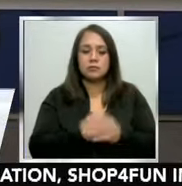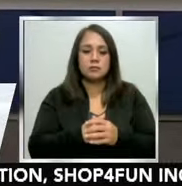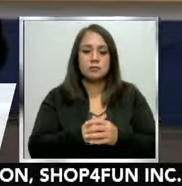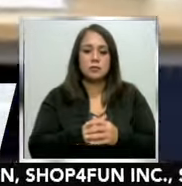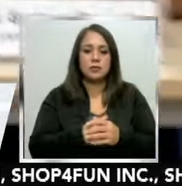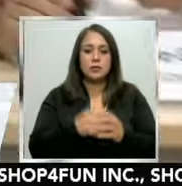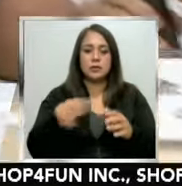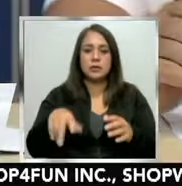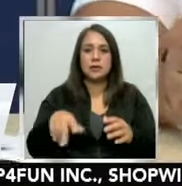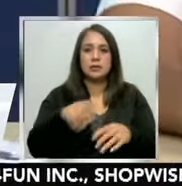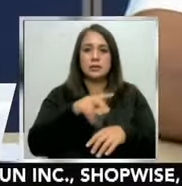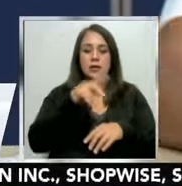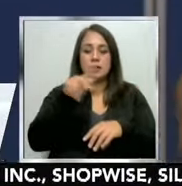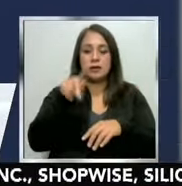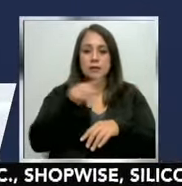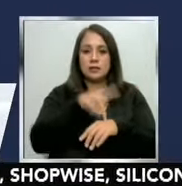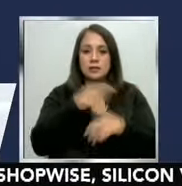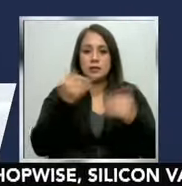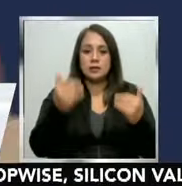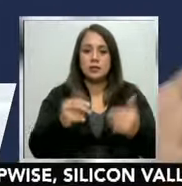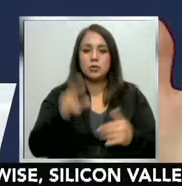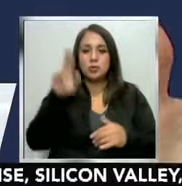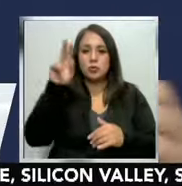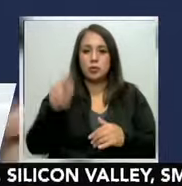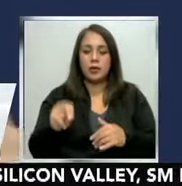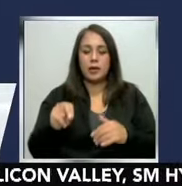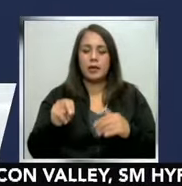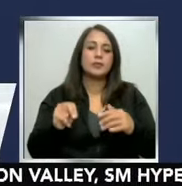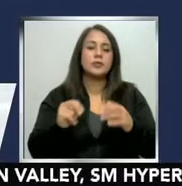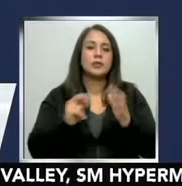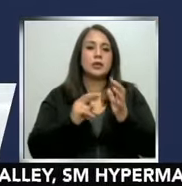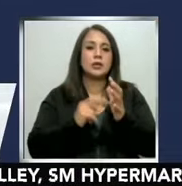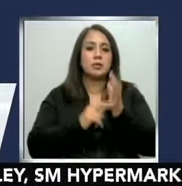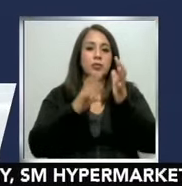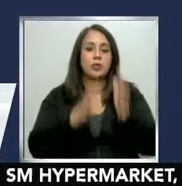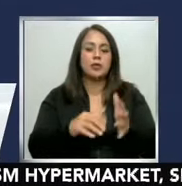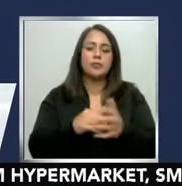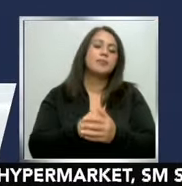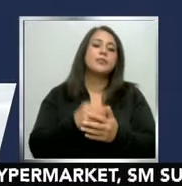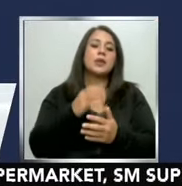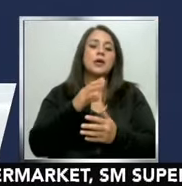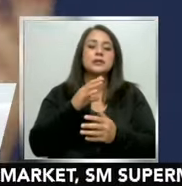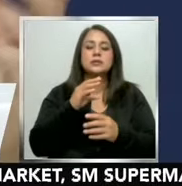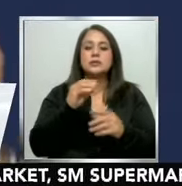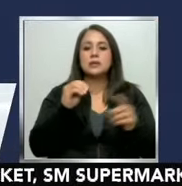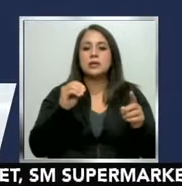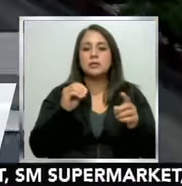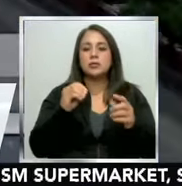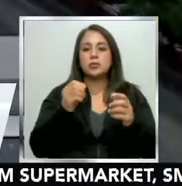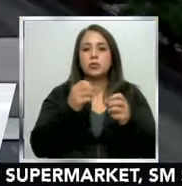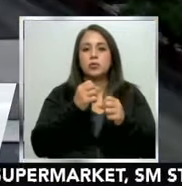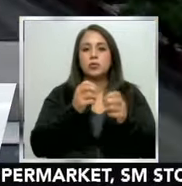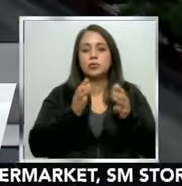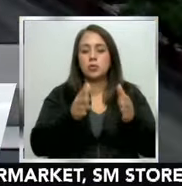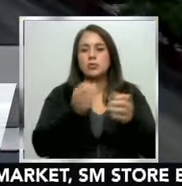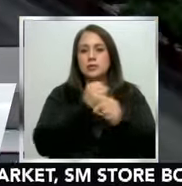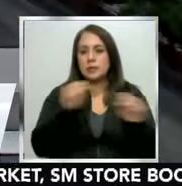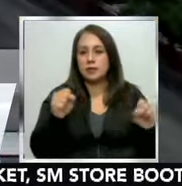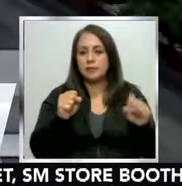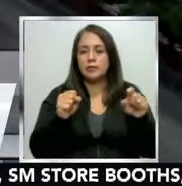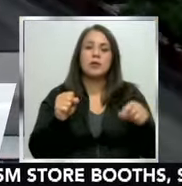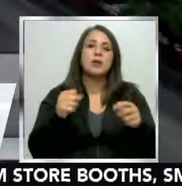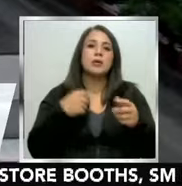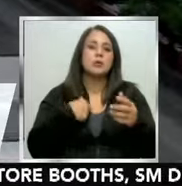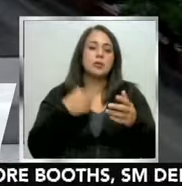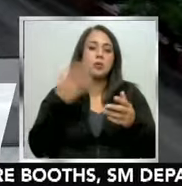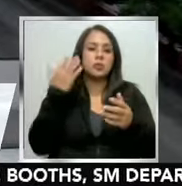si United Nations Special Envoy for Road Safety, Jean Todt, para ipanawagan ang mas ligtas na mga kalsada. Isinusulong niya mahigpit